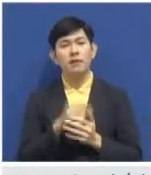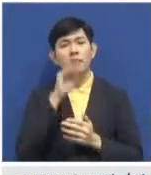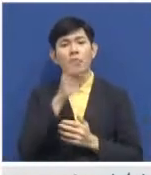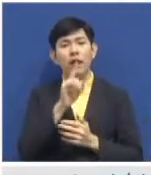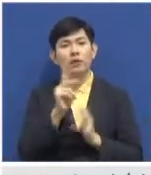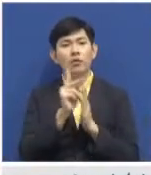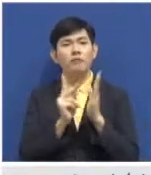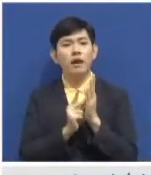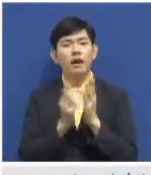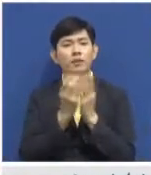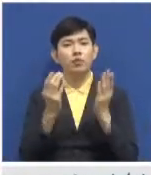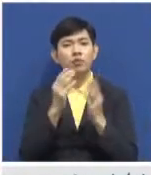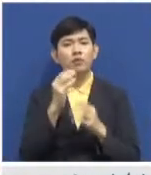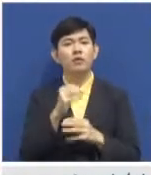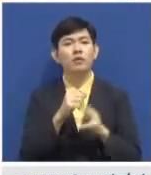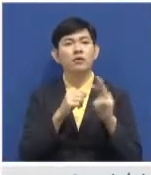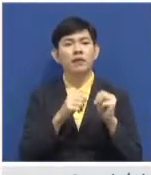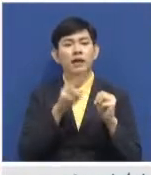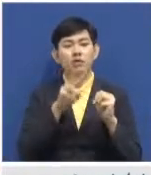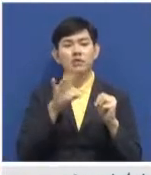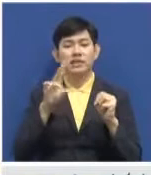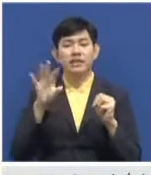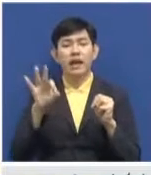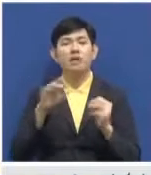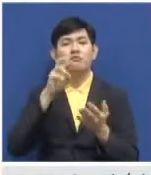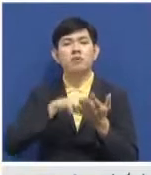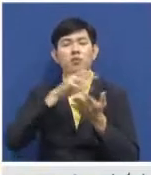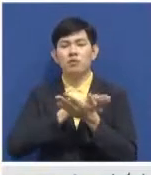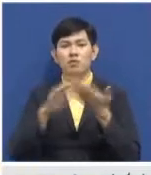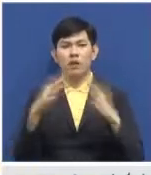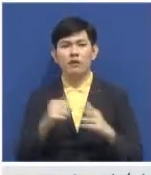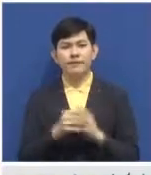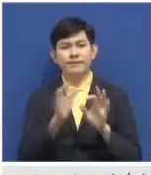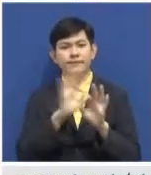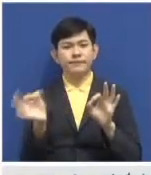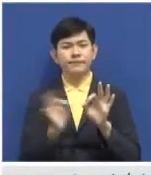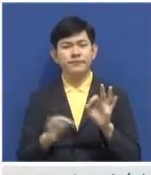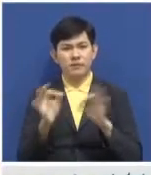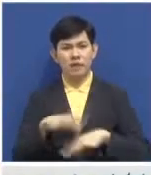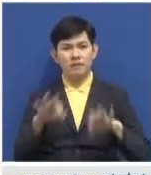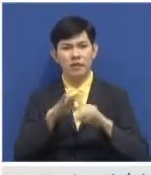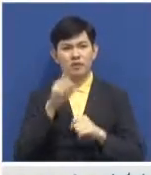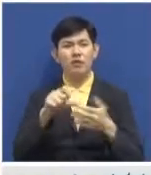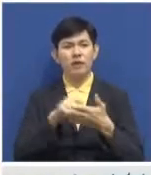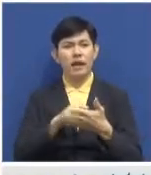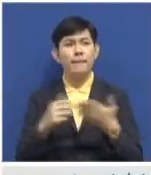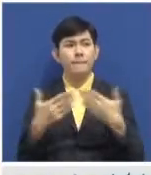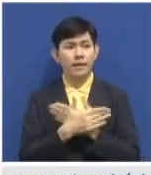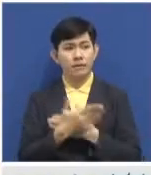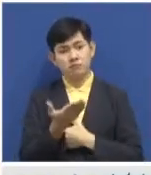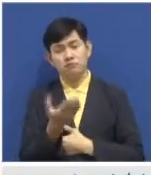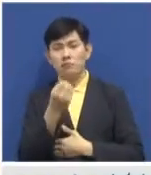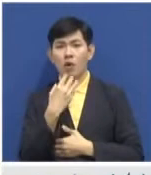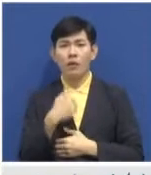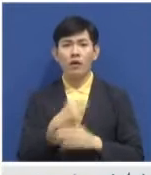ารัฐธรรมนูญ279รับรองเอาไว้ให้เรียบร้อยแล้วนะครับไอ้ด้วยเนื้อหาแบบนี้เองจำเป็นที่จะต้องเปลี่ยนแปลงท่านอาจจะบอกกันครับว่ารั